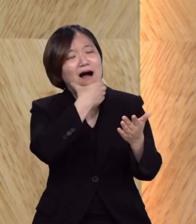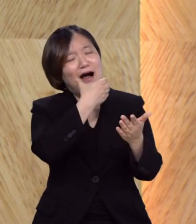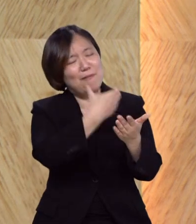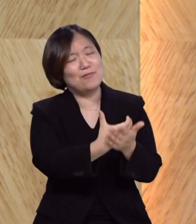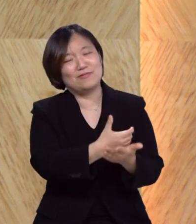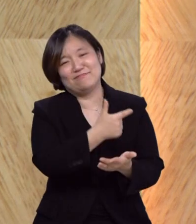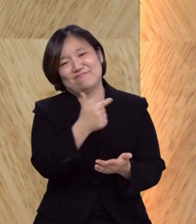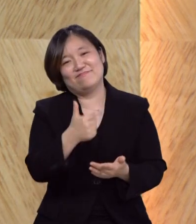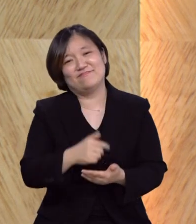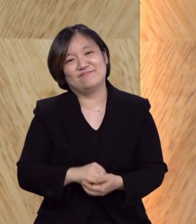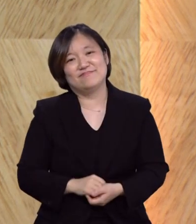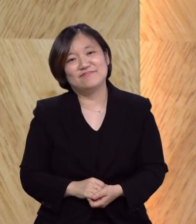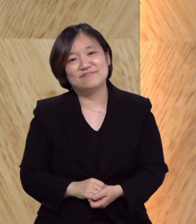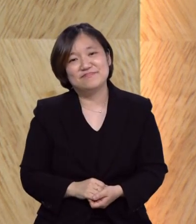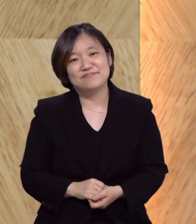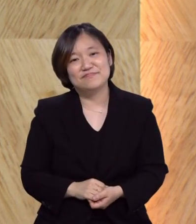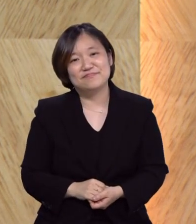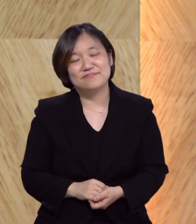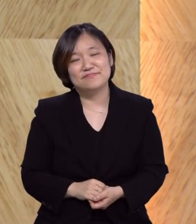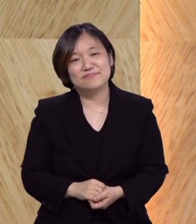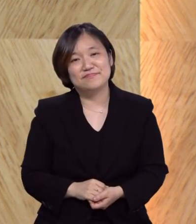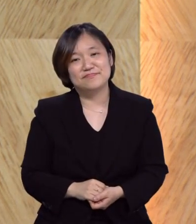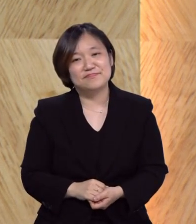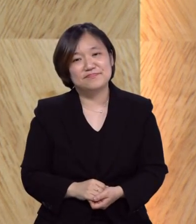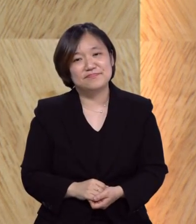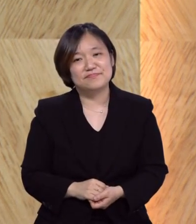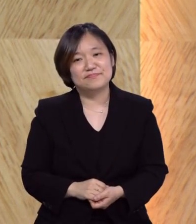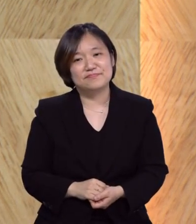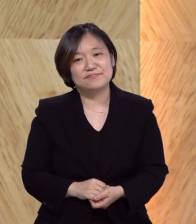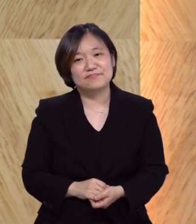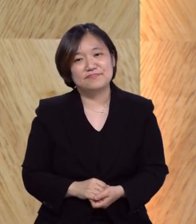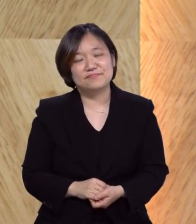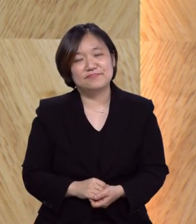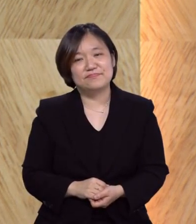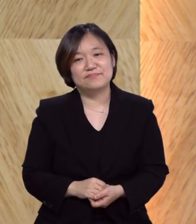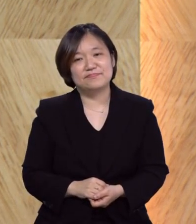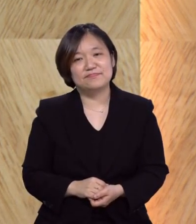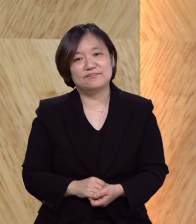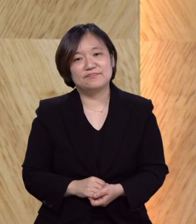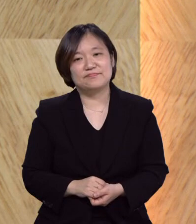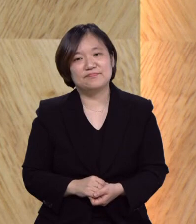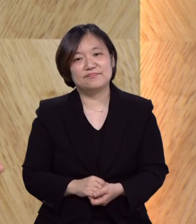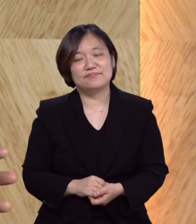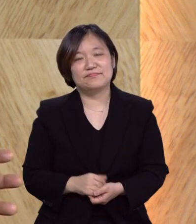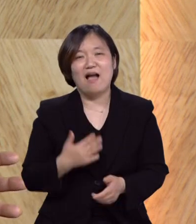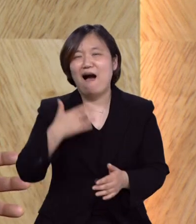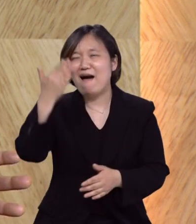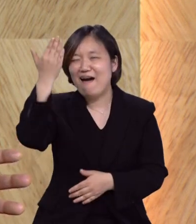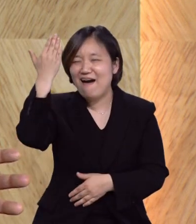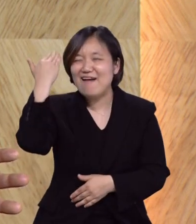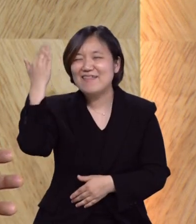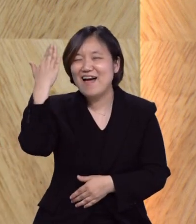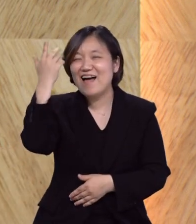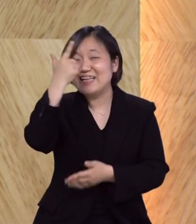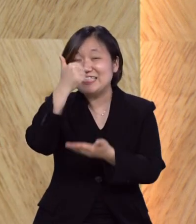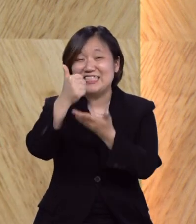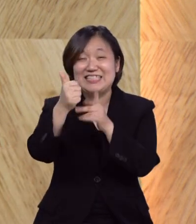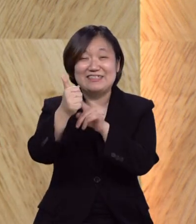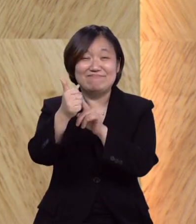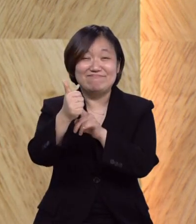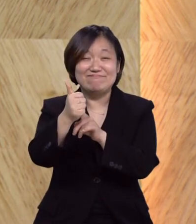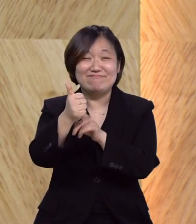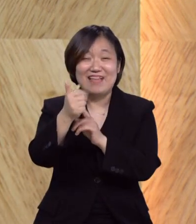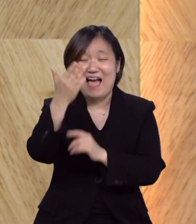감동이 느껴져 가지고 야 정말 정말 굉장한 씁니다 그러니까 옛날 이런 스님들은이